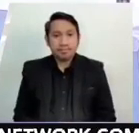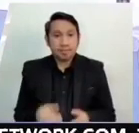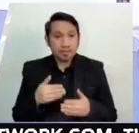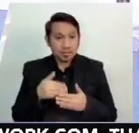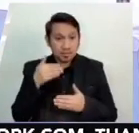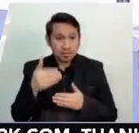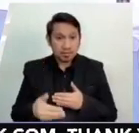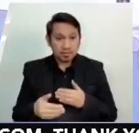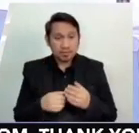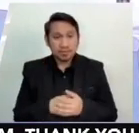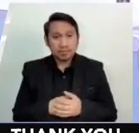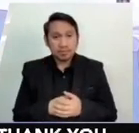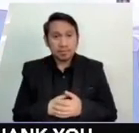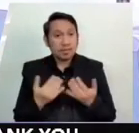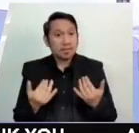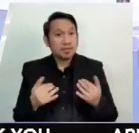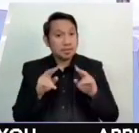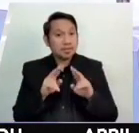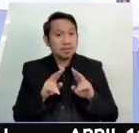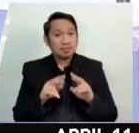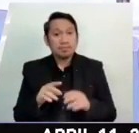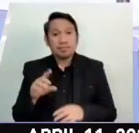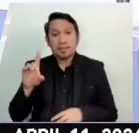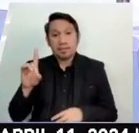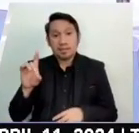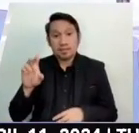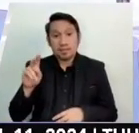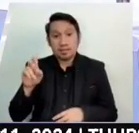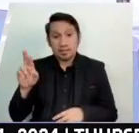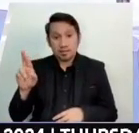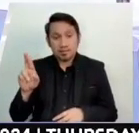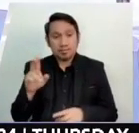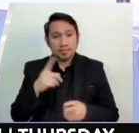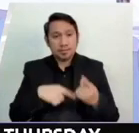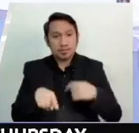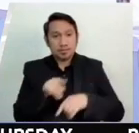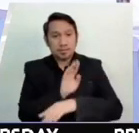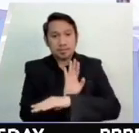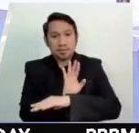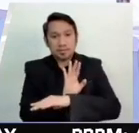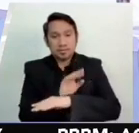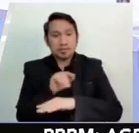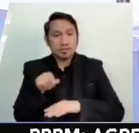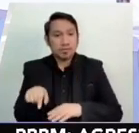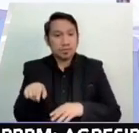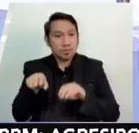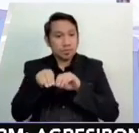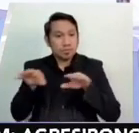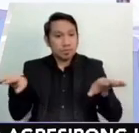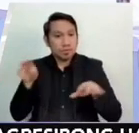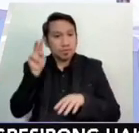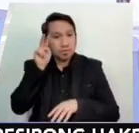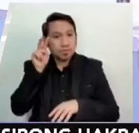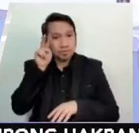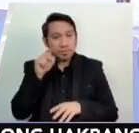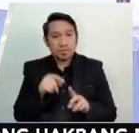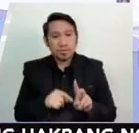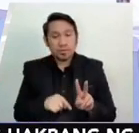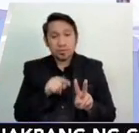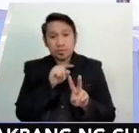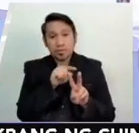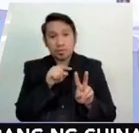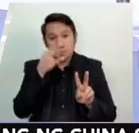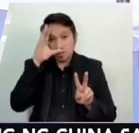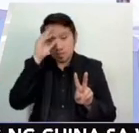Inimbisigahan na ng Department of Environment and Natural Resources ang nag-viral na video ng dalawang lalaking humawak sa dalawang tarsier sa